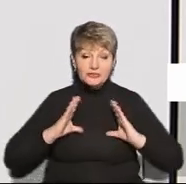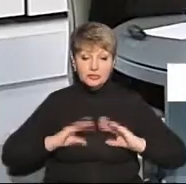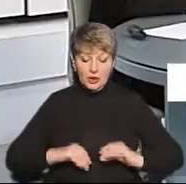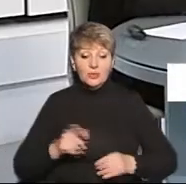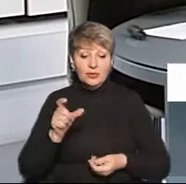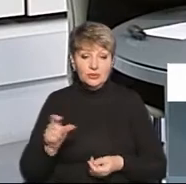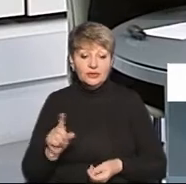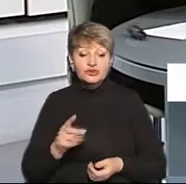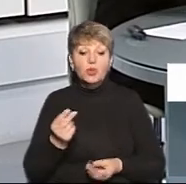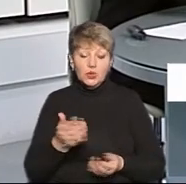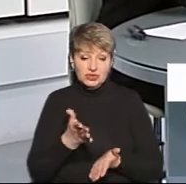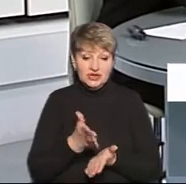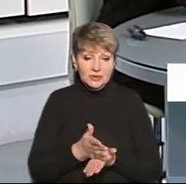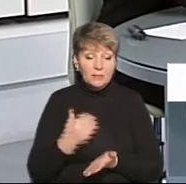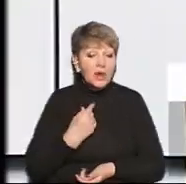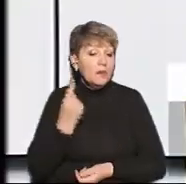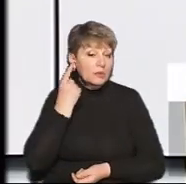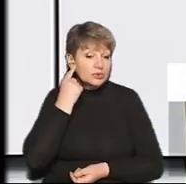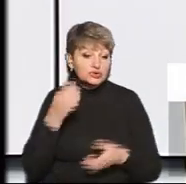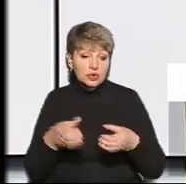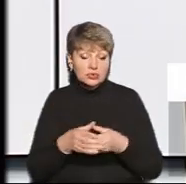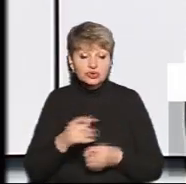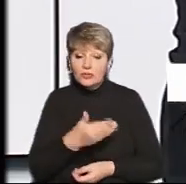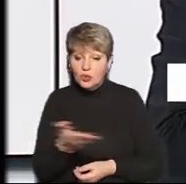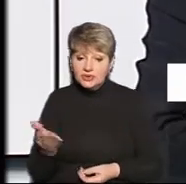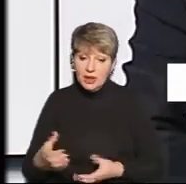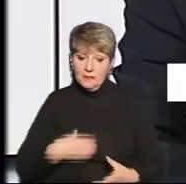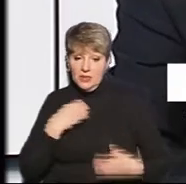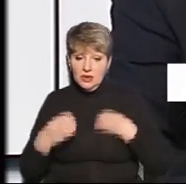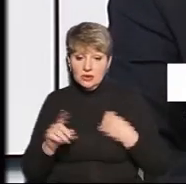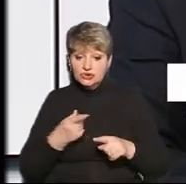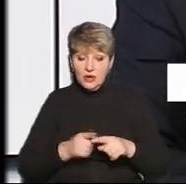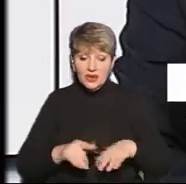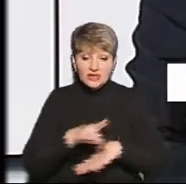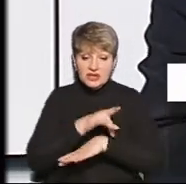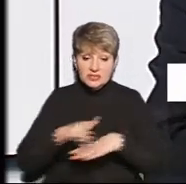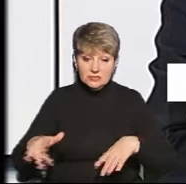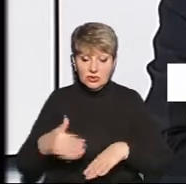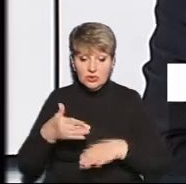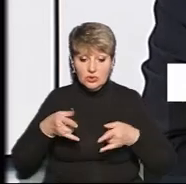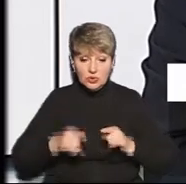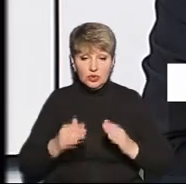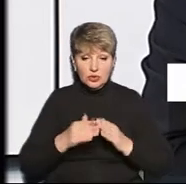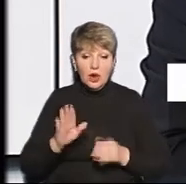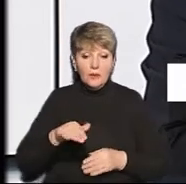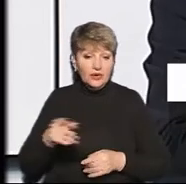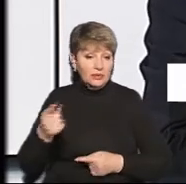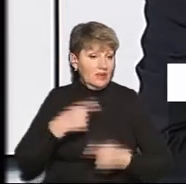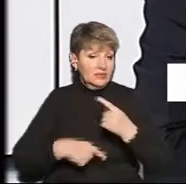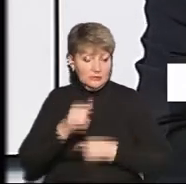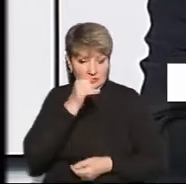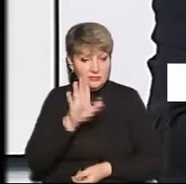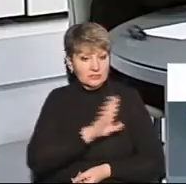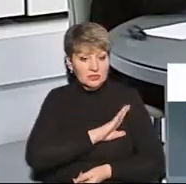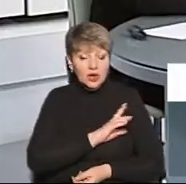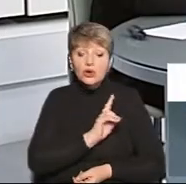пацієнтів. Ми почули від колективу, що вони переживають, що це знищення пологової. Угу. Вони потім нікуди не повернуться. Що